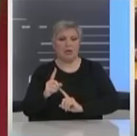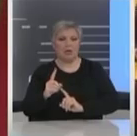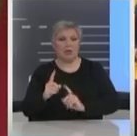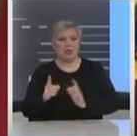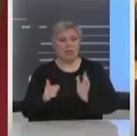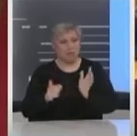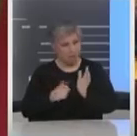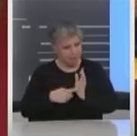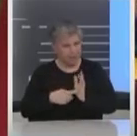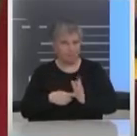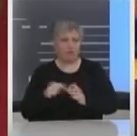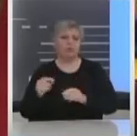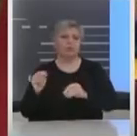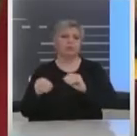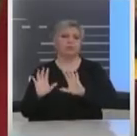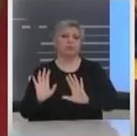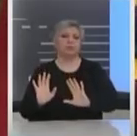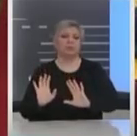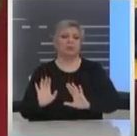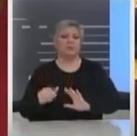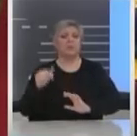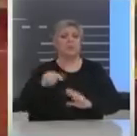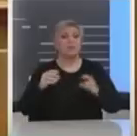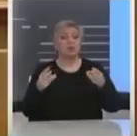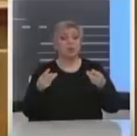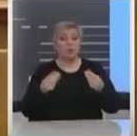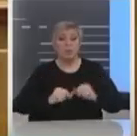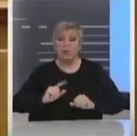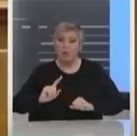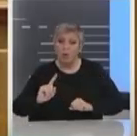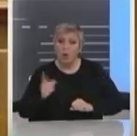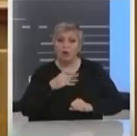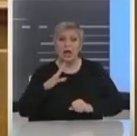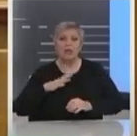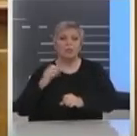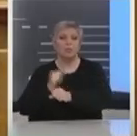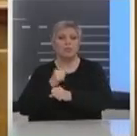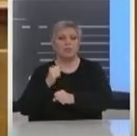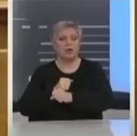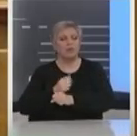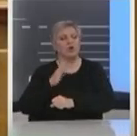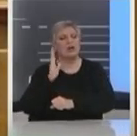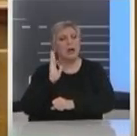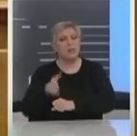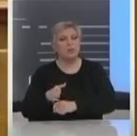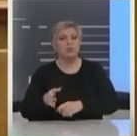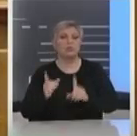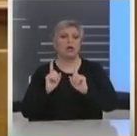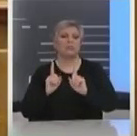Ώστε να δίνεται η δυνατότητα σε όλους τους εργαζόμενους να μπορούν να συμμετέχουν στη λήψη της